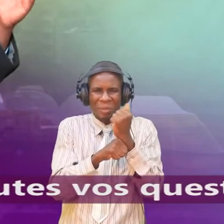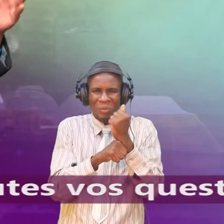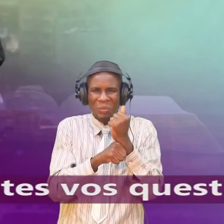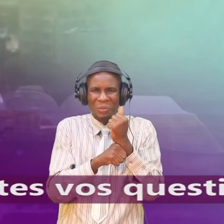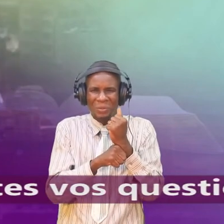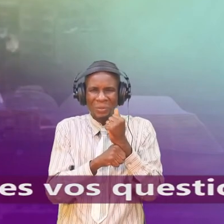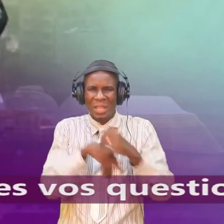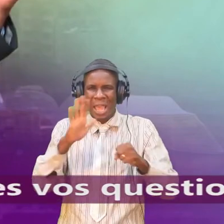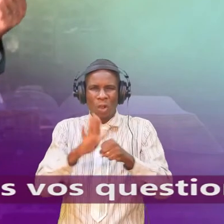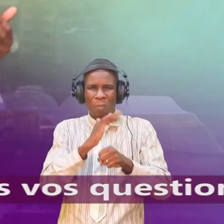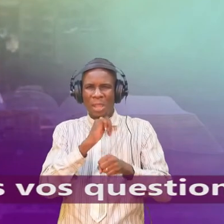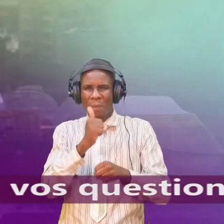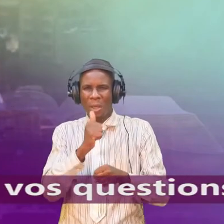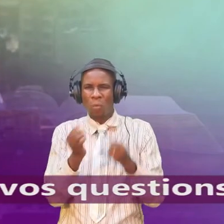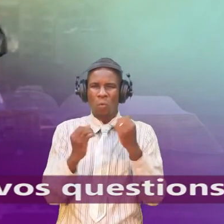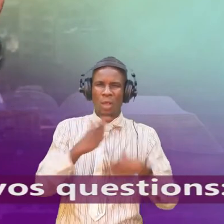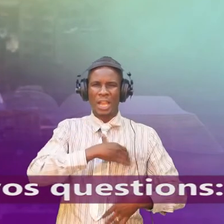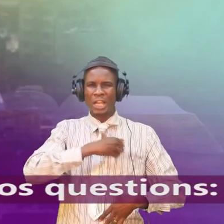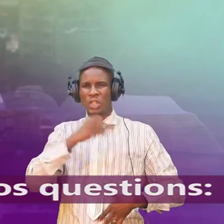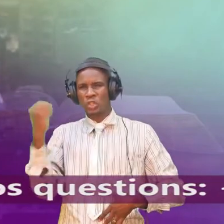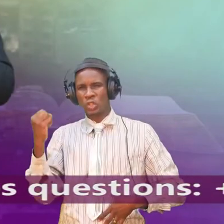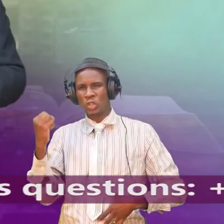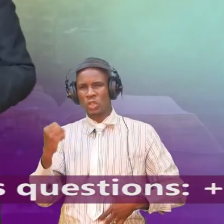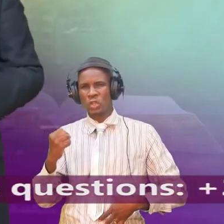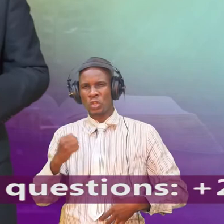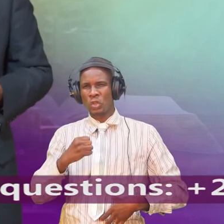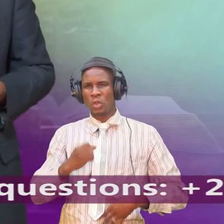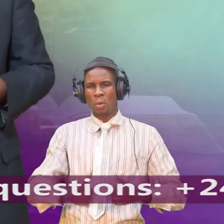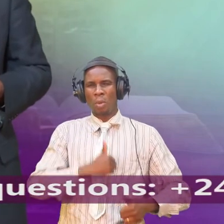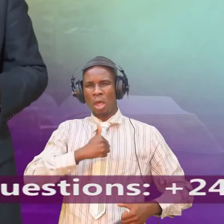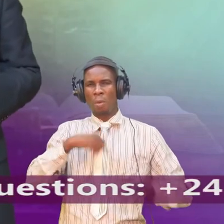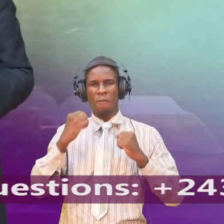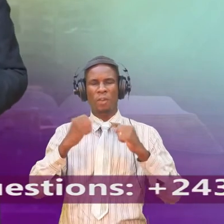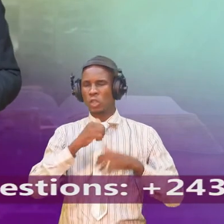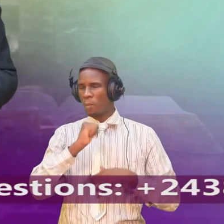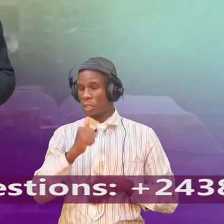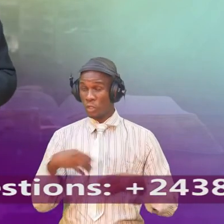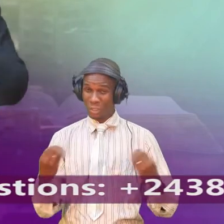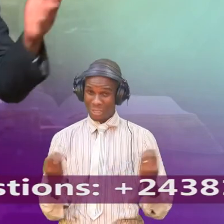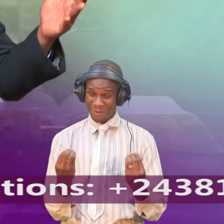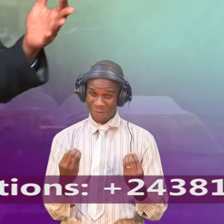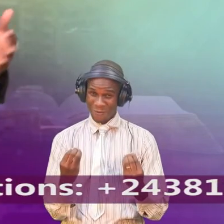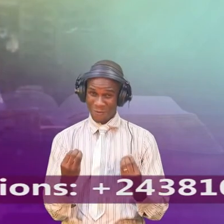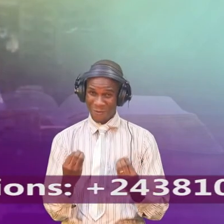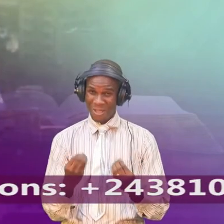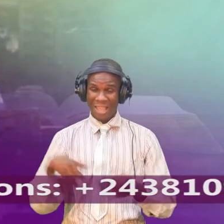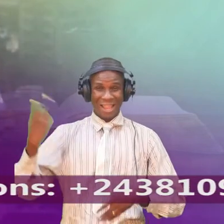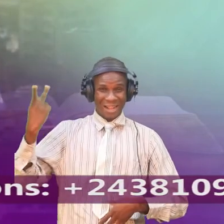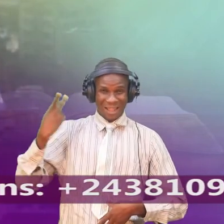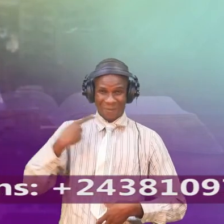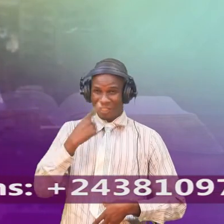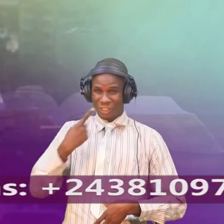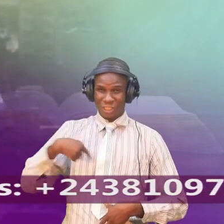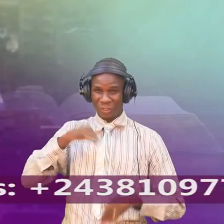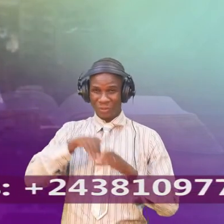Sisi wanaadamu hatuna uwezo ya kujiokoa au kupokea wokovu kwa uwezo